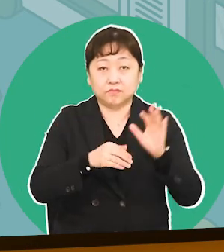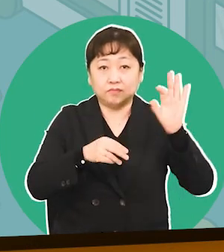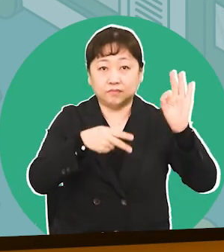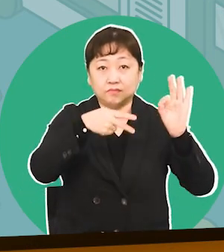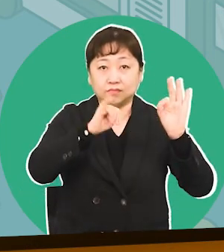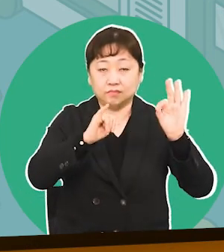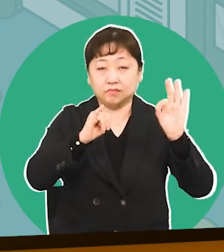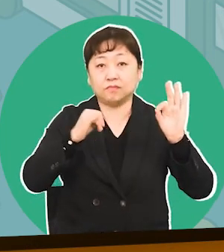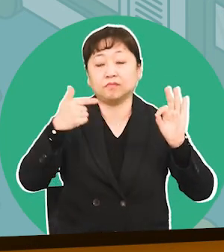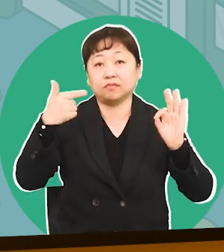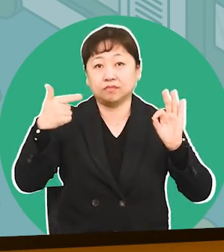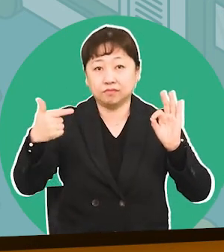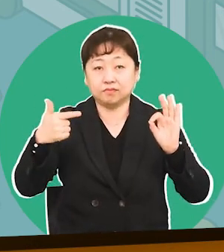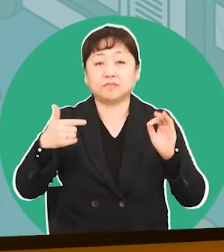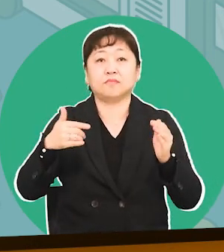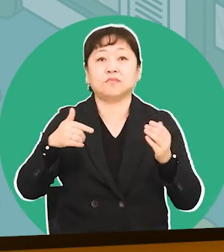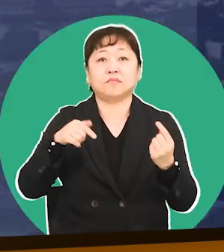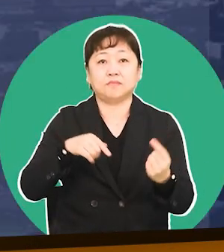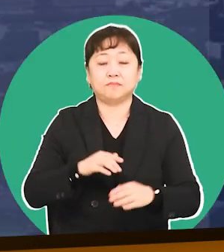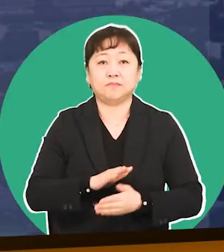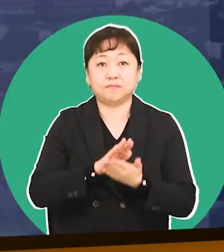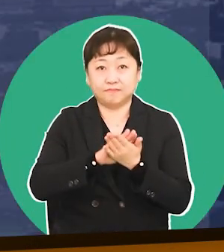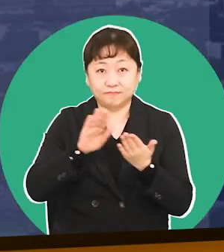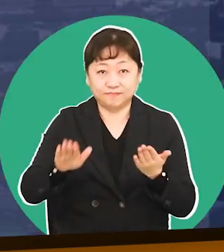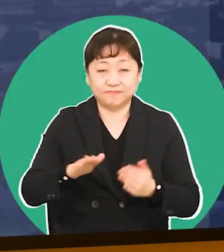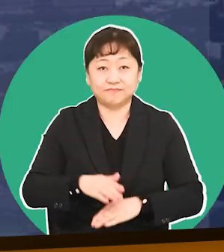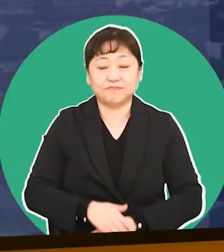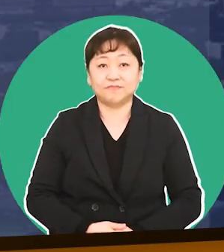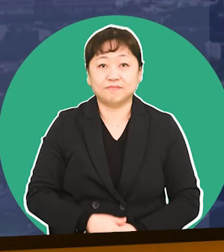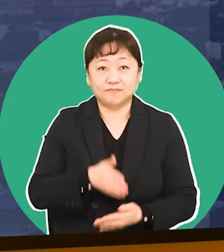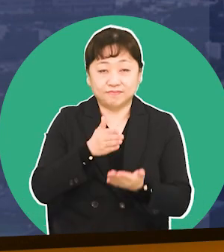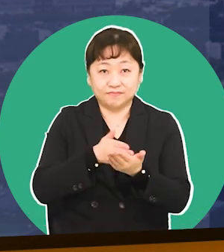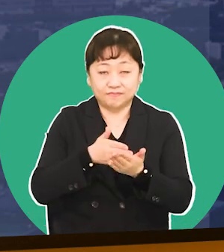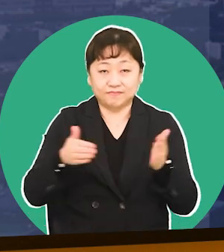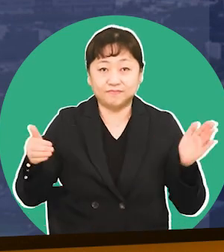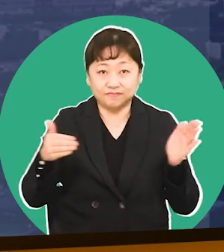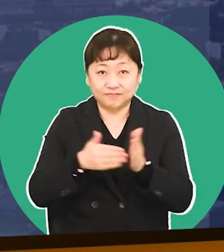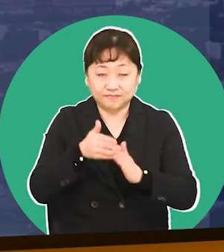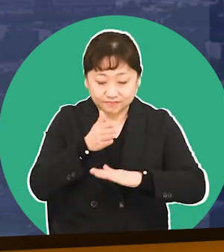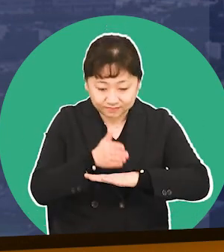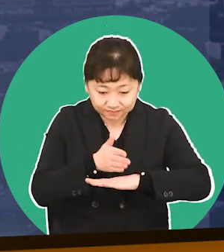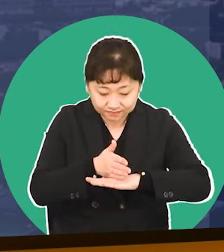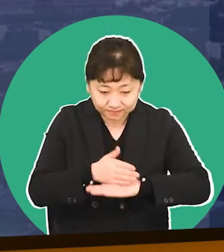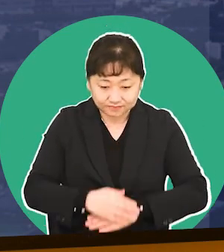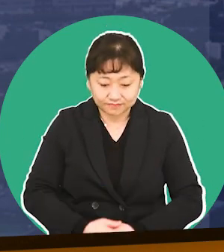10시부터 오후 6시까지 입니다 이상으로 위클리 박명 마칩니다 고맙습니다